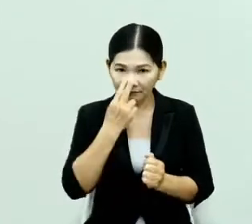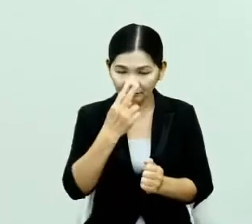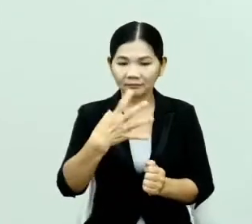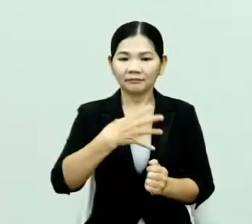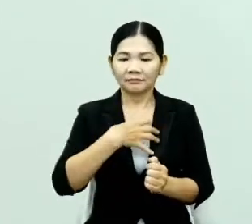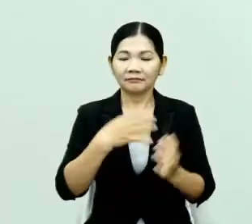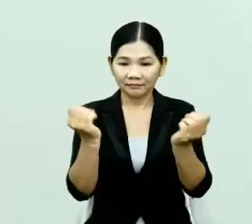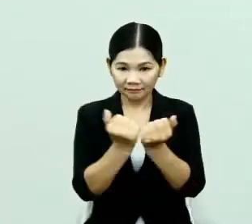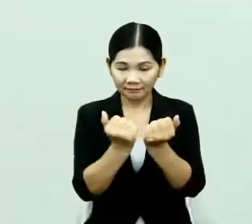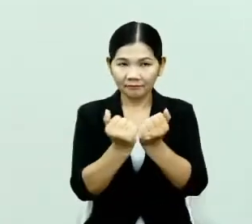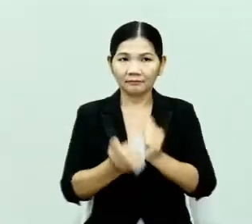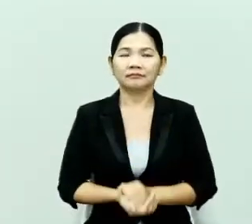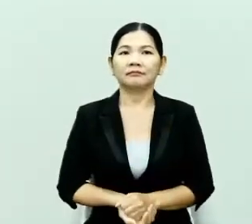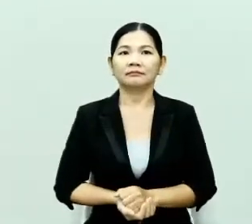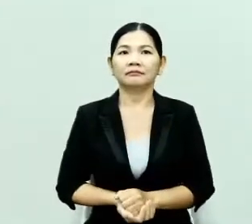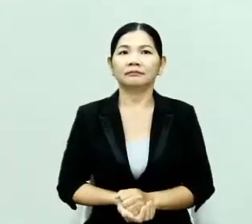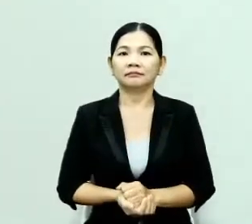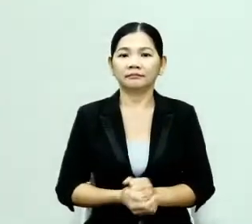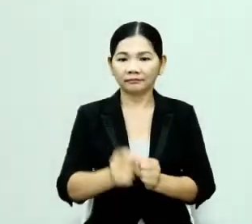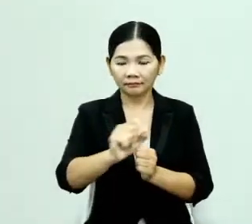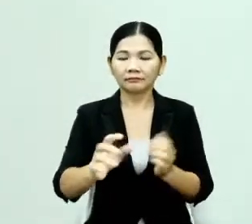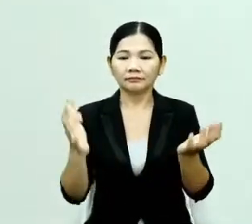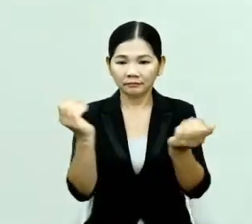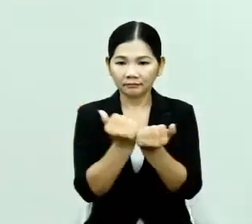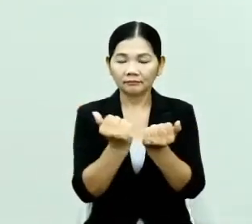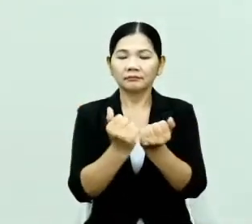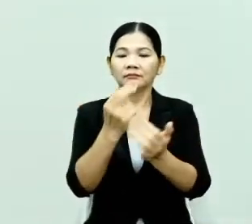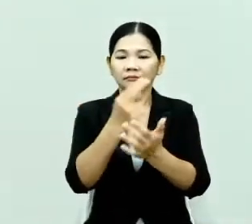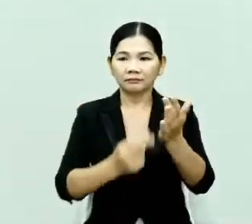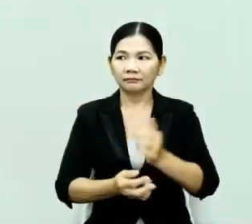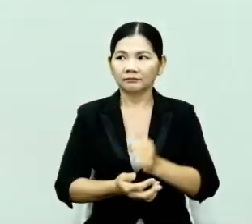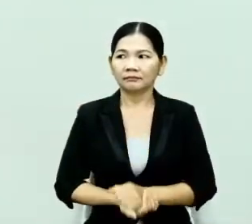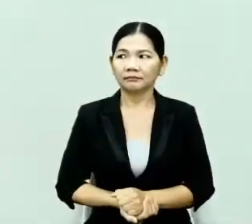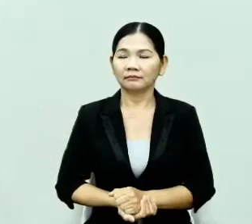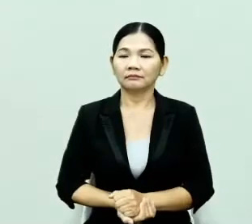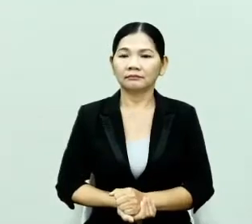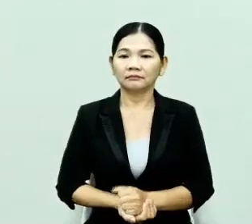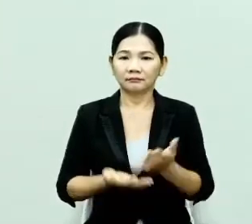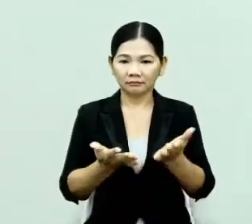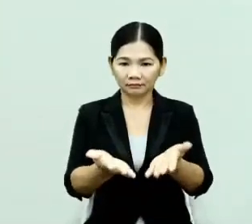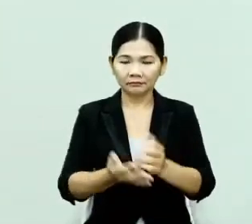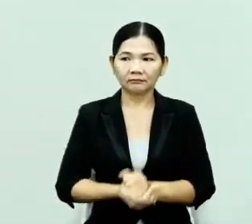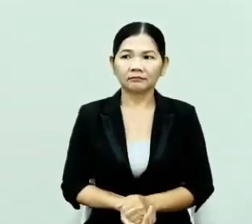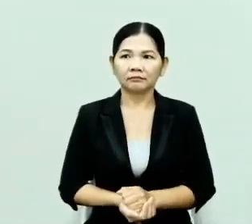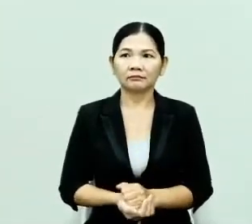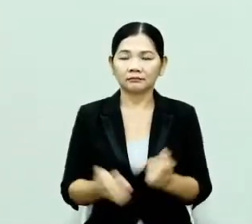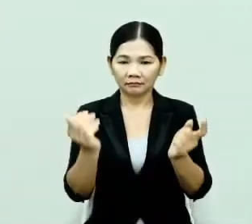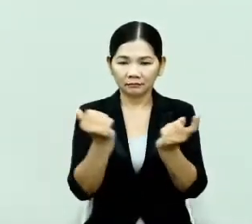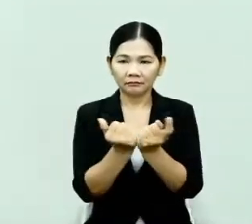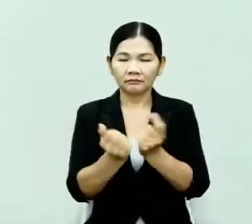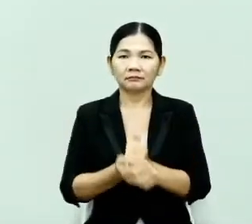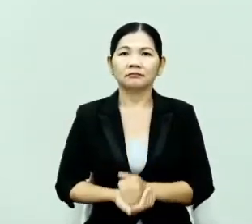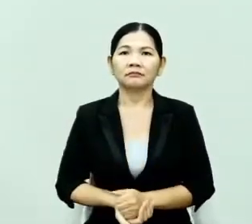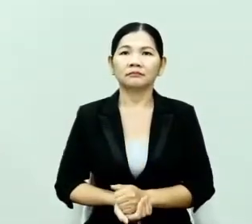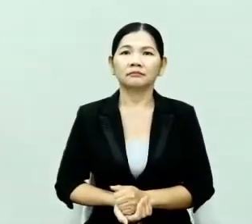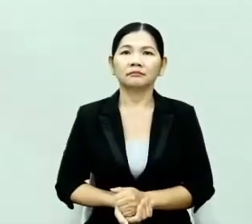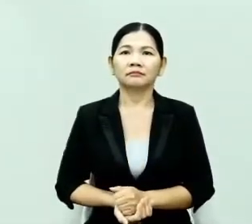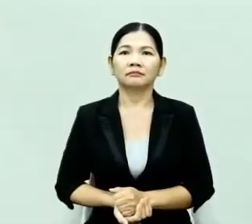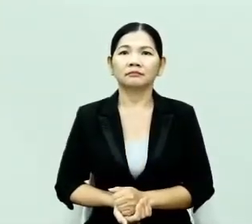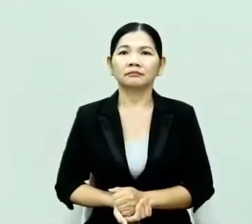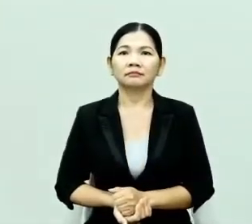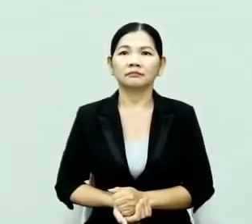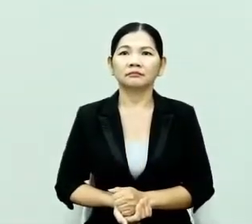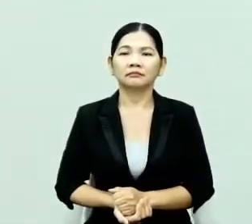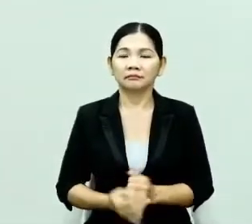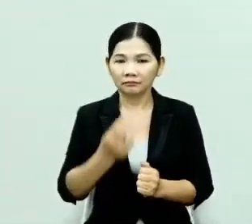ងល្បែងជាមួយអ្នកគ្រូទាំងអស់គ្នាណាតើអ្នកគ្រូនឹងមានល្បែងអ្វីខ្លះយកមកចាឲ្យកូនលេងជាមួយអ្នកគ្រូ